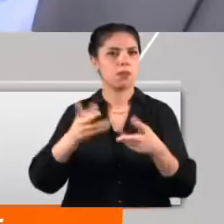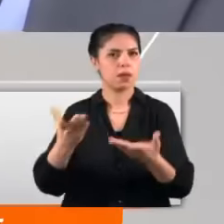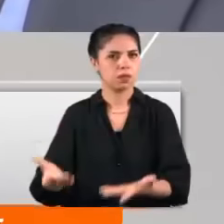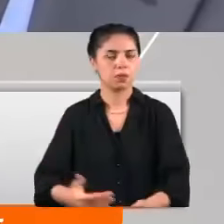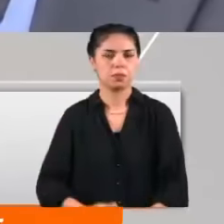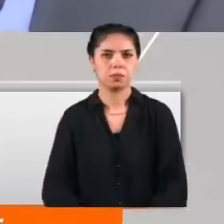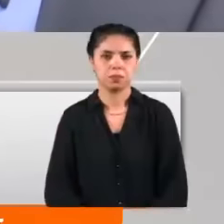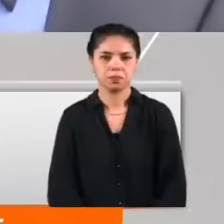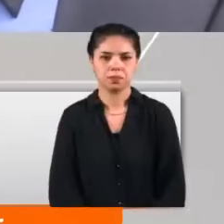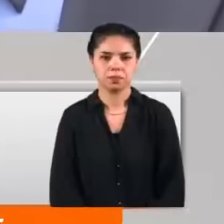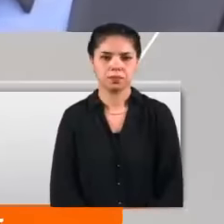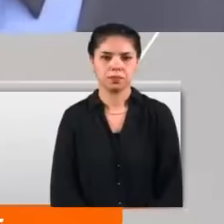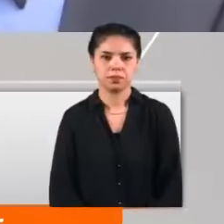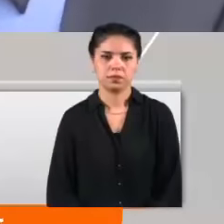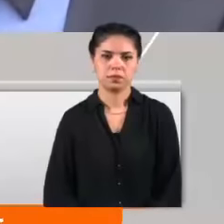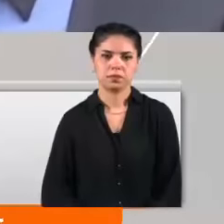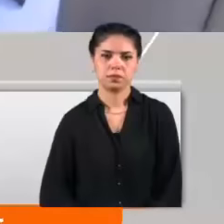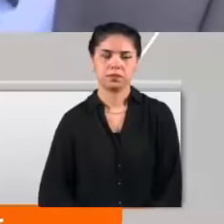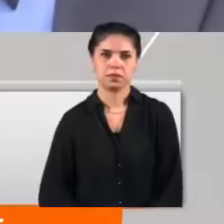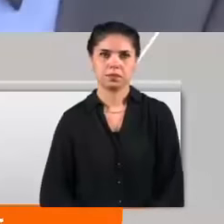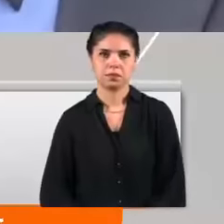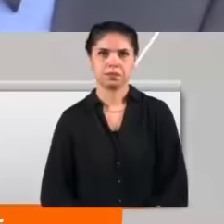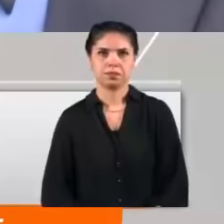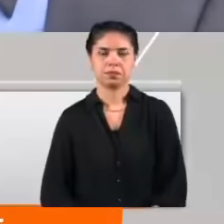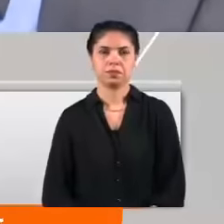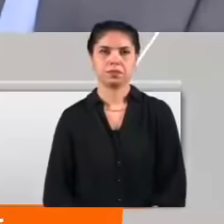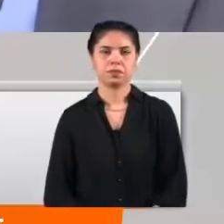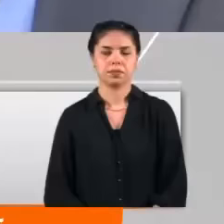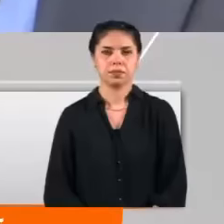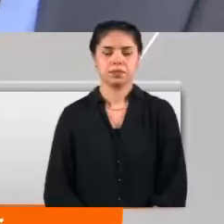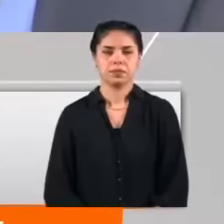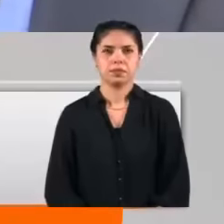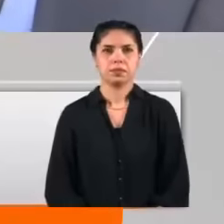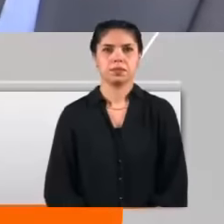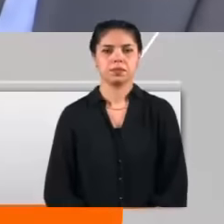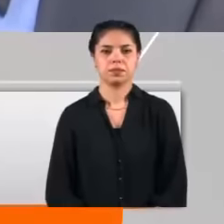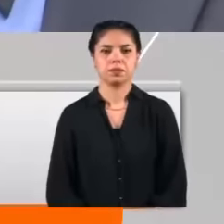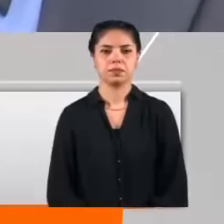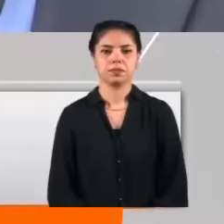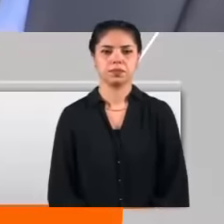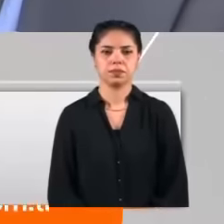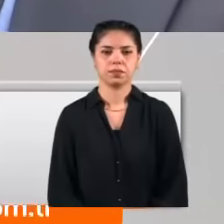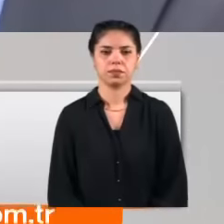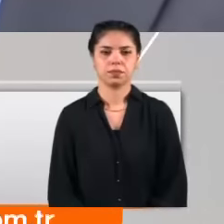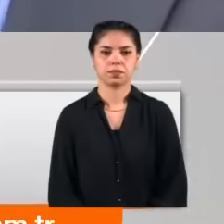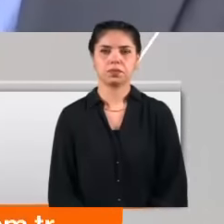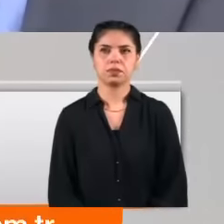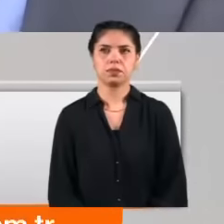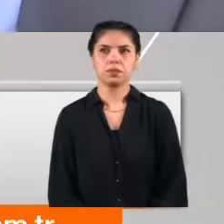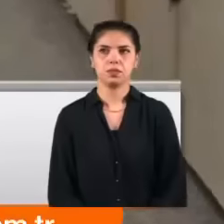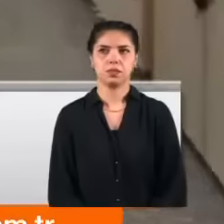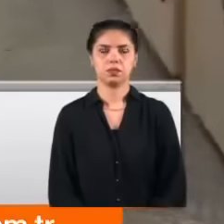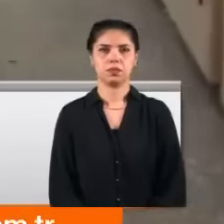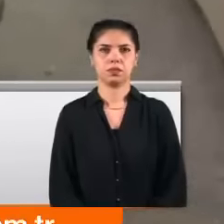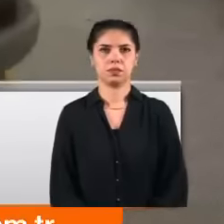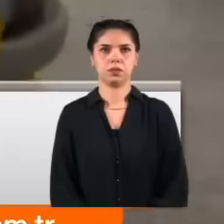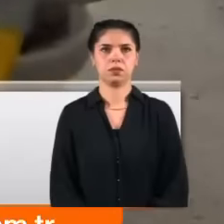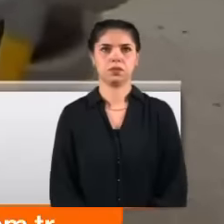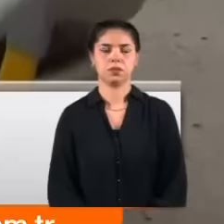Okul velileri tüketici konumundadır. Hukuken istemedikleri halde kendilerine dayatılan ücretleri 10 yıl boyunca geri alabiliyor.